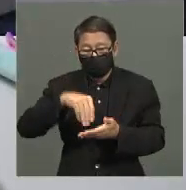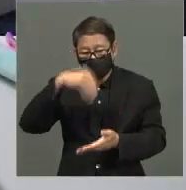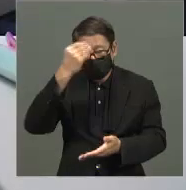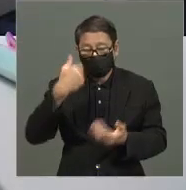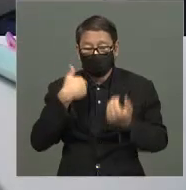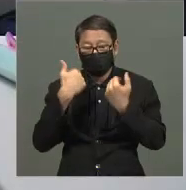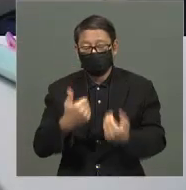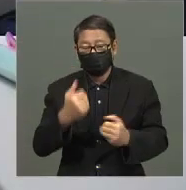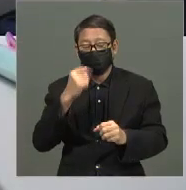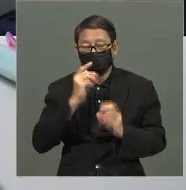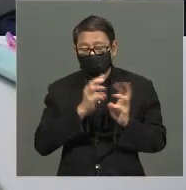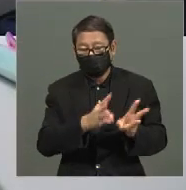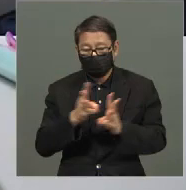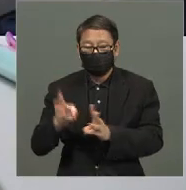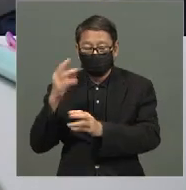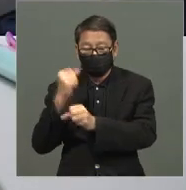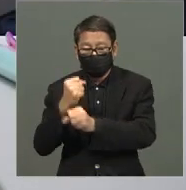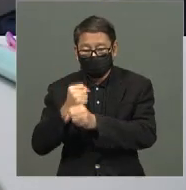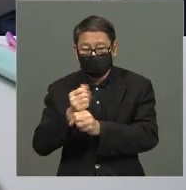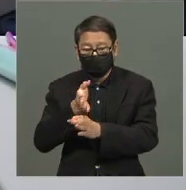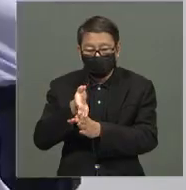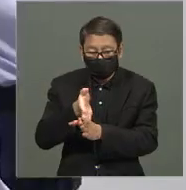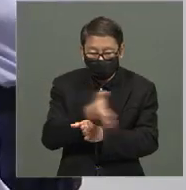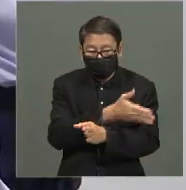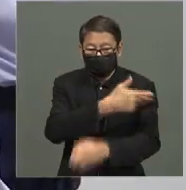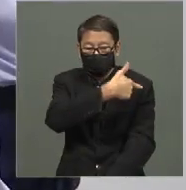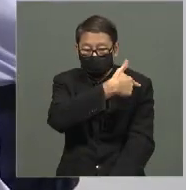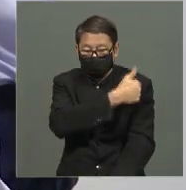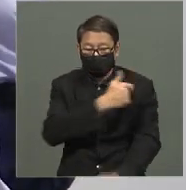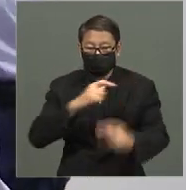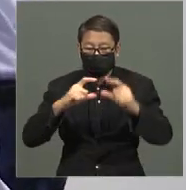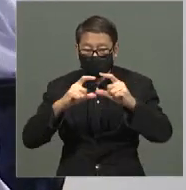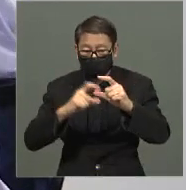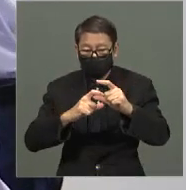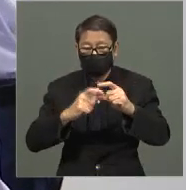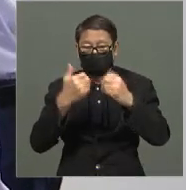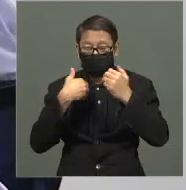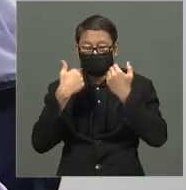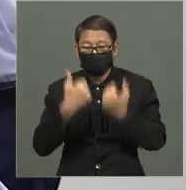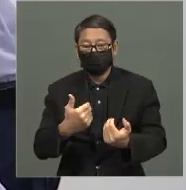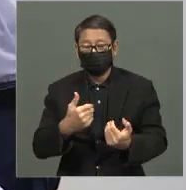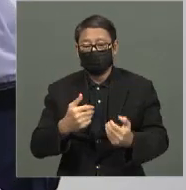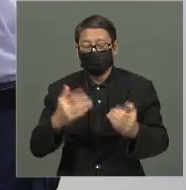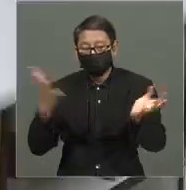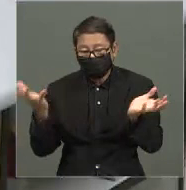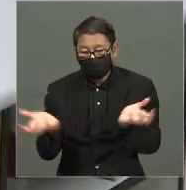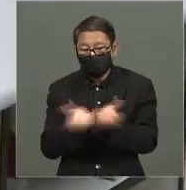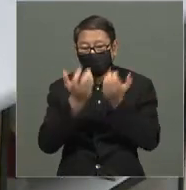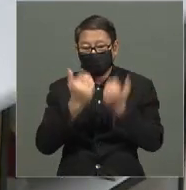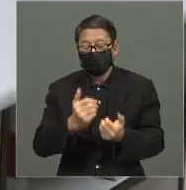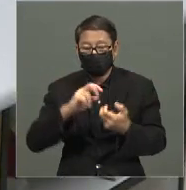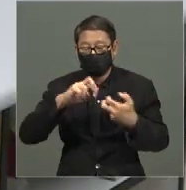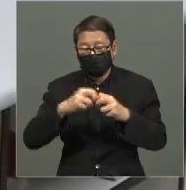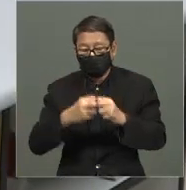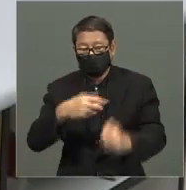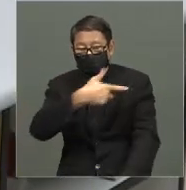เกี่ยวกับแนวทางการปฏิบัติเพื่อเตรียมตัวก่อนเข้ารับการฉีดวัคซีนไฟเซอร์รวมไปถึงอาการข้างเคียงที่อาจจะเกิดขึ้น